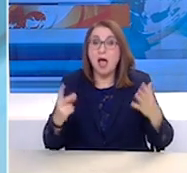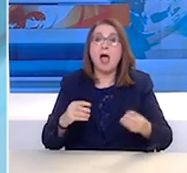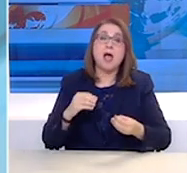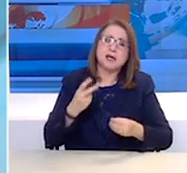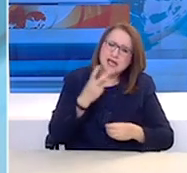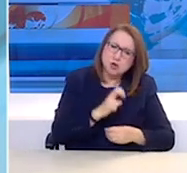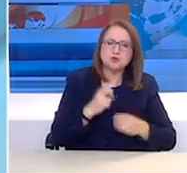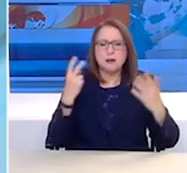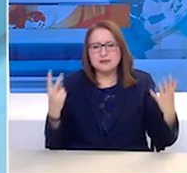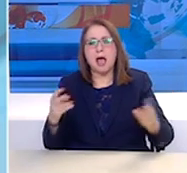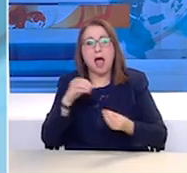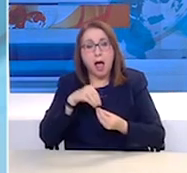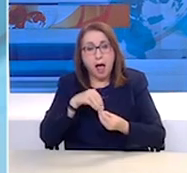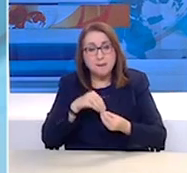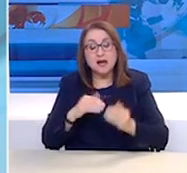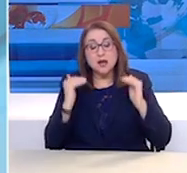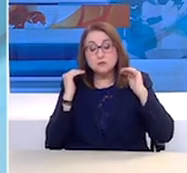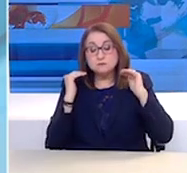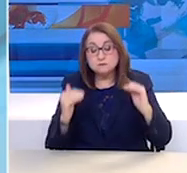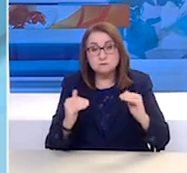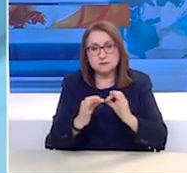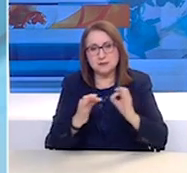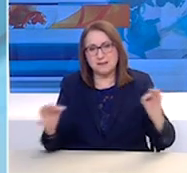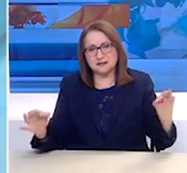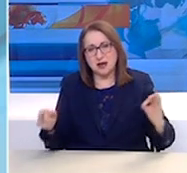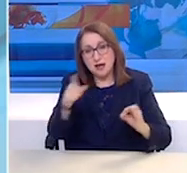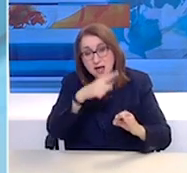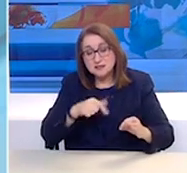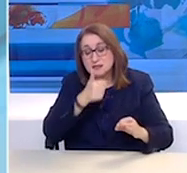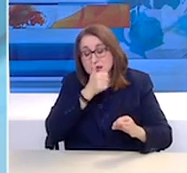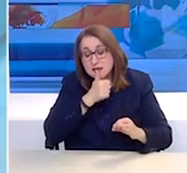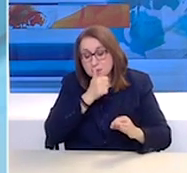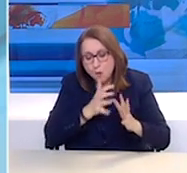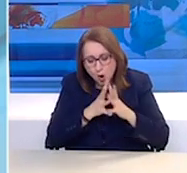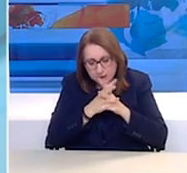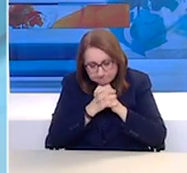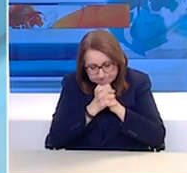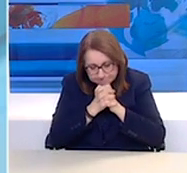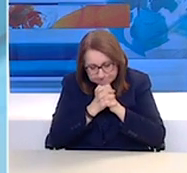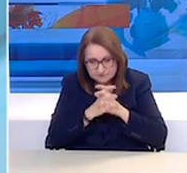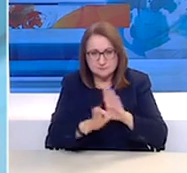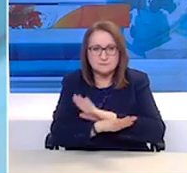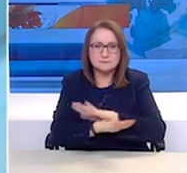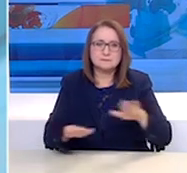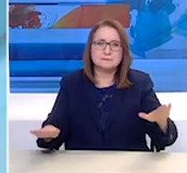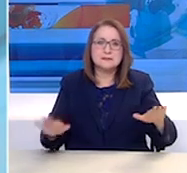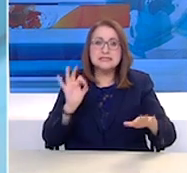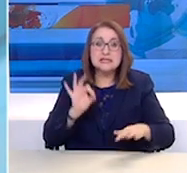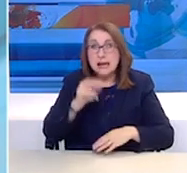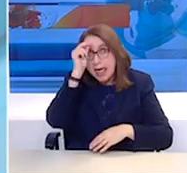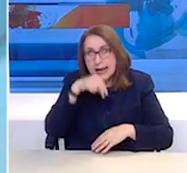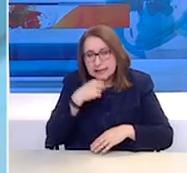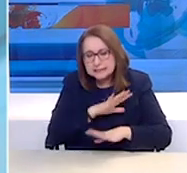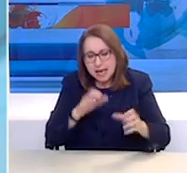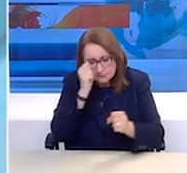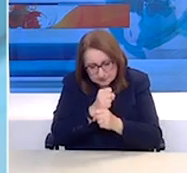το πώς θα τα τηρήσουμε βλαβικά. Αυτό και μόνο. Υπομονή λοιπόν, ώστε να κερδίσουμε αυτή τη μάχη οριστικά, γιατί τα αισιόδοξα σημάδια που